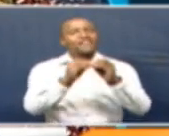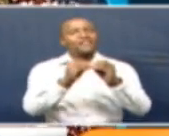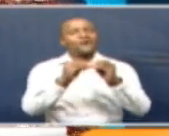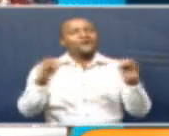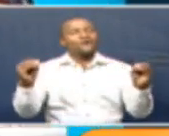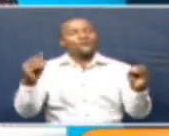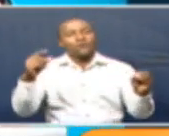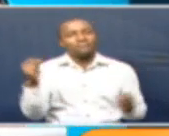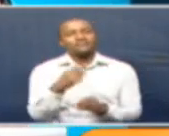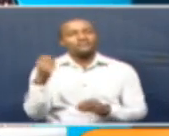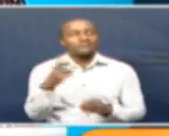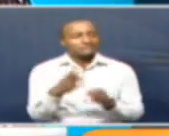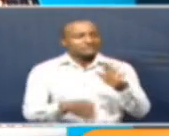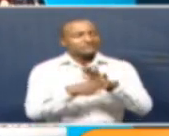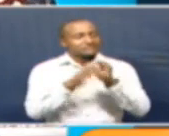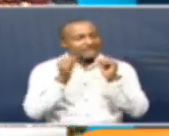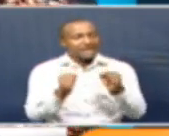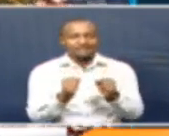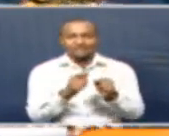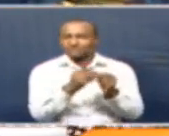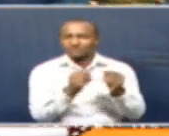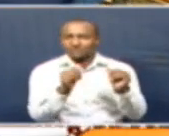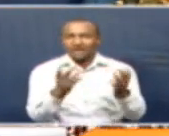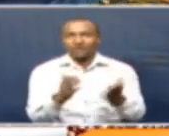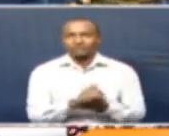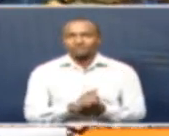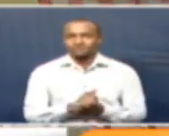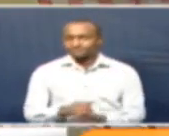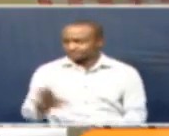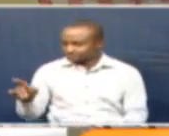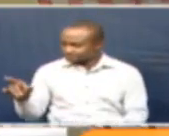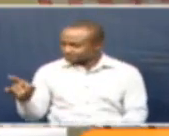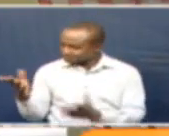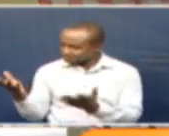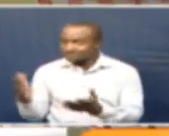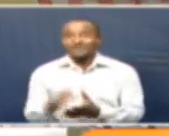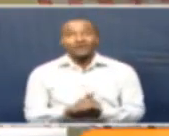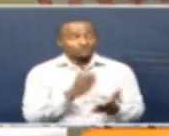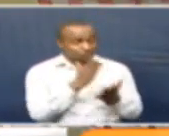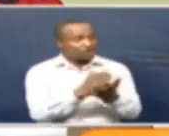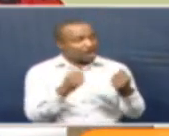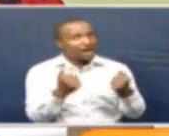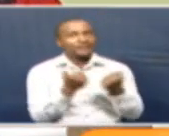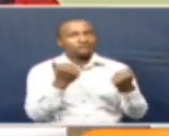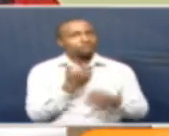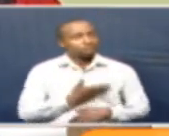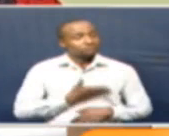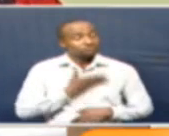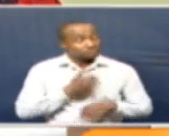na kumwambia atoke pia unashindwa. Bi Msafwari, wageni, kwa kweli hilo jambo wakati mwingine walaudhi, manake